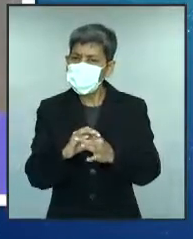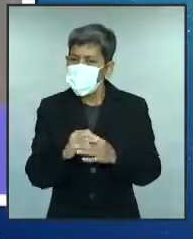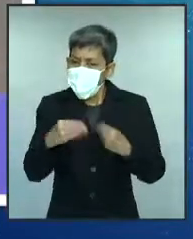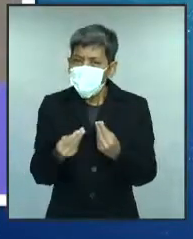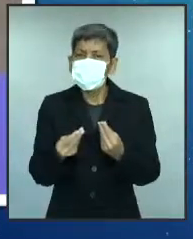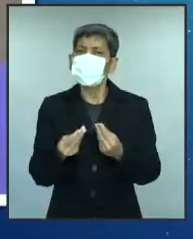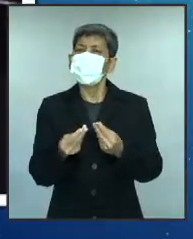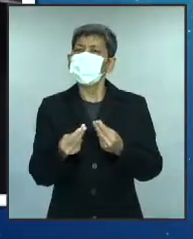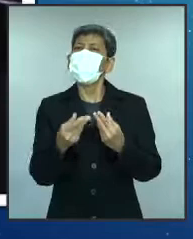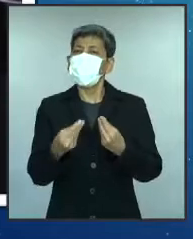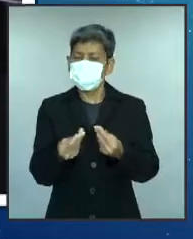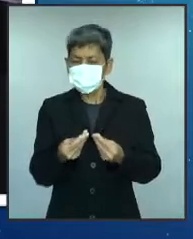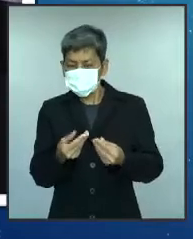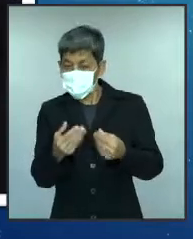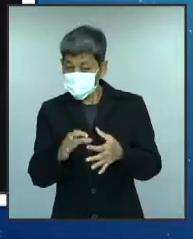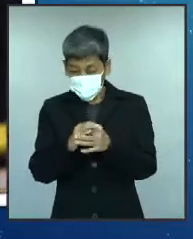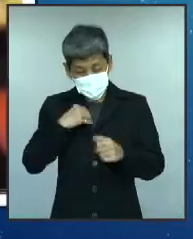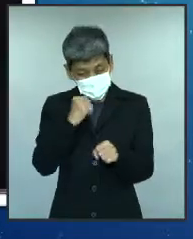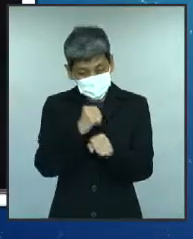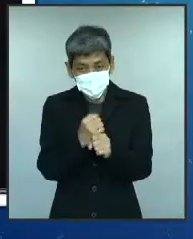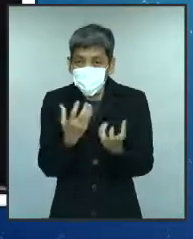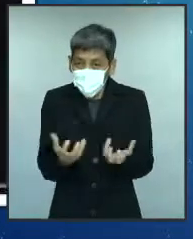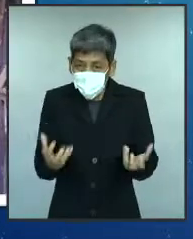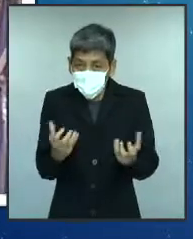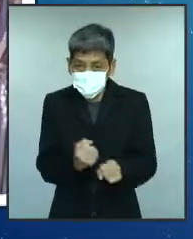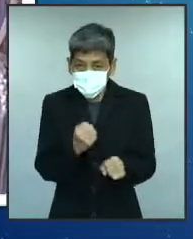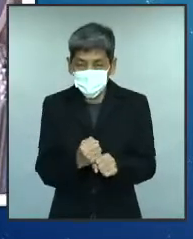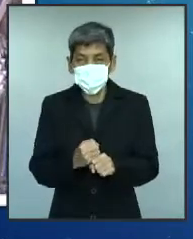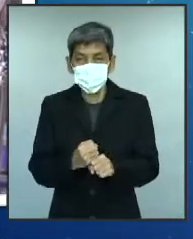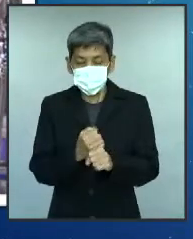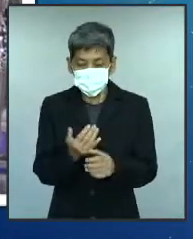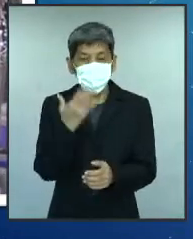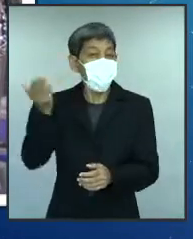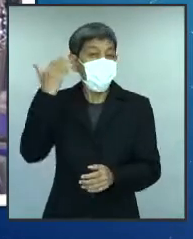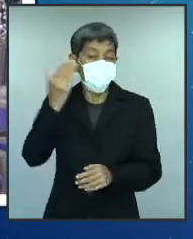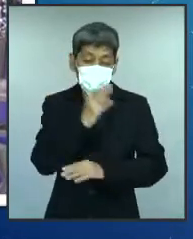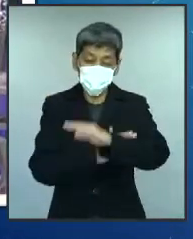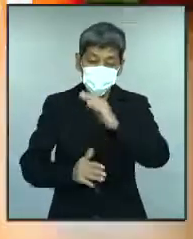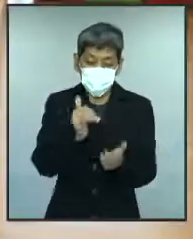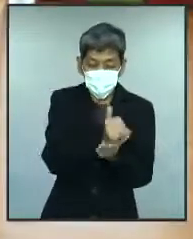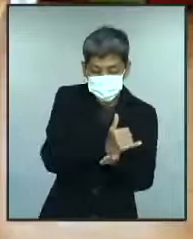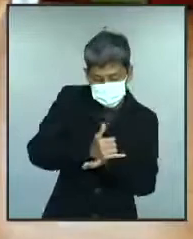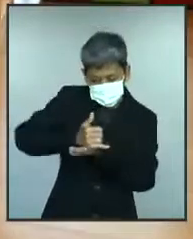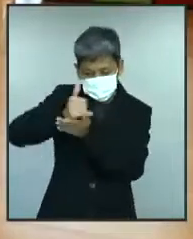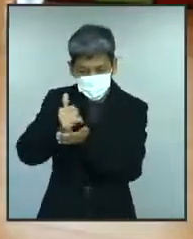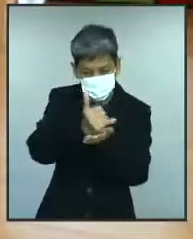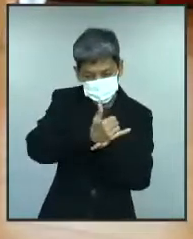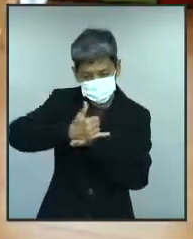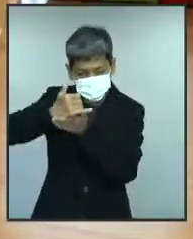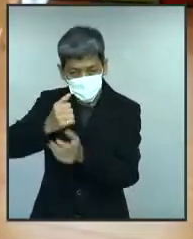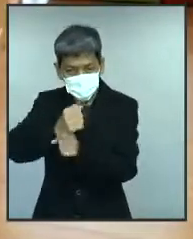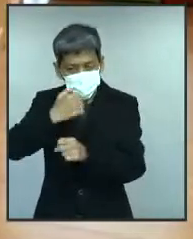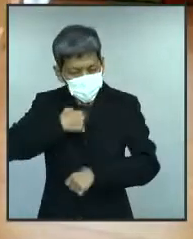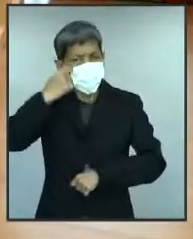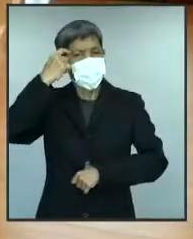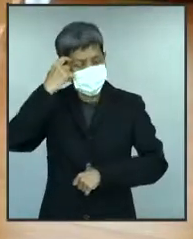ถึงกับผู้ใช้ได้ก็คือมองในเรื่องของตัวอุปกรณ์การยกผู้ป่วยซึ่งตอนนั้นนะครับที่กลับมานะครับแล้วเราก็เ